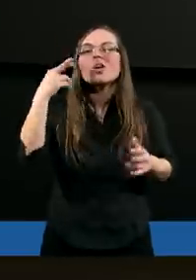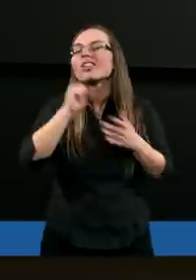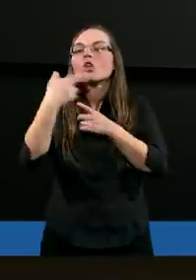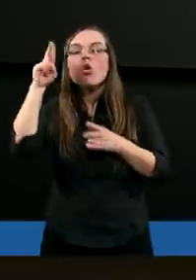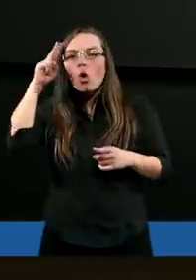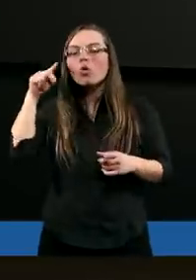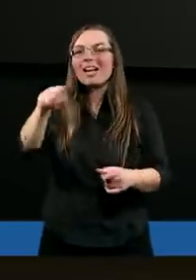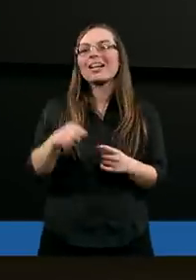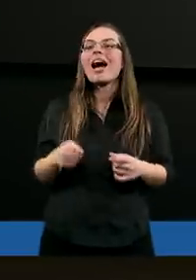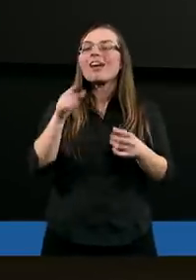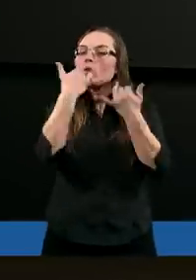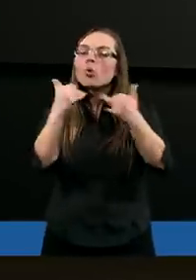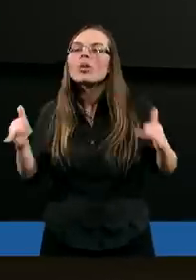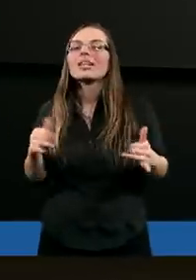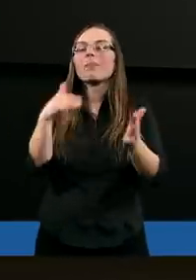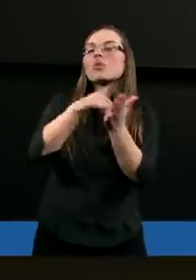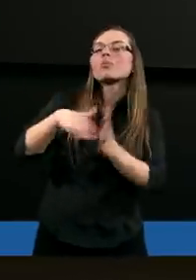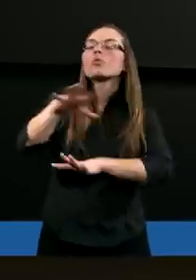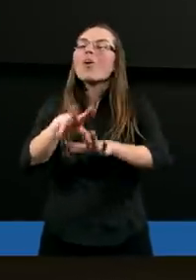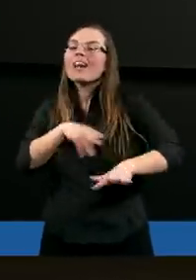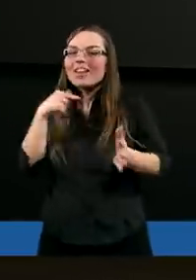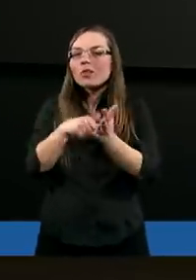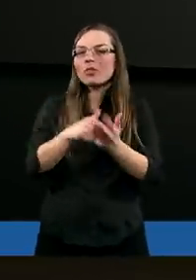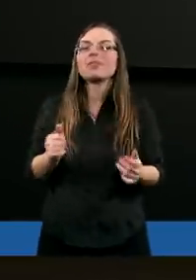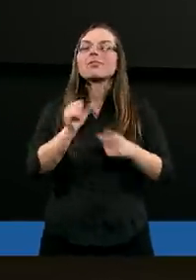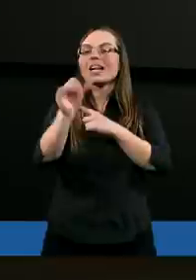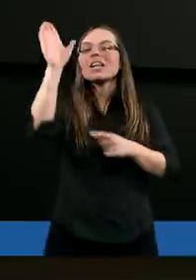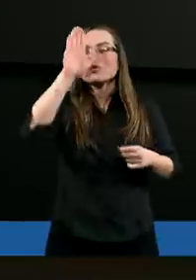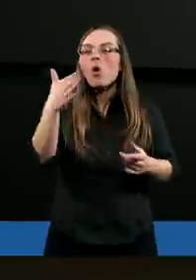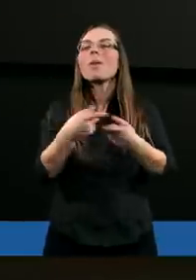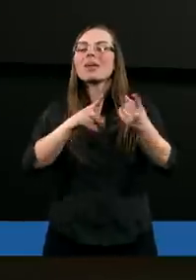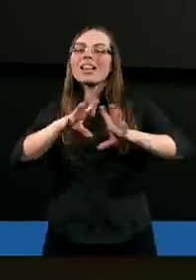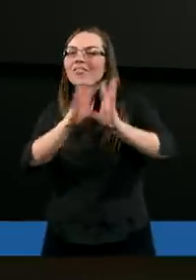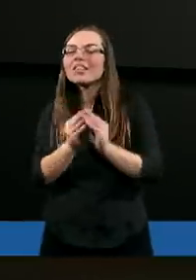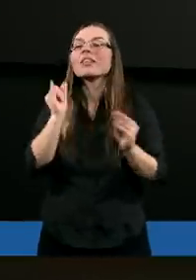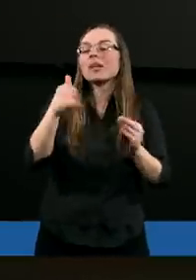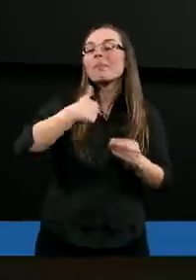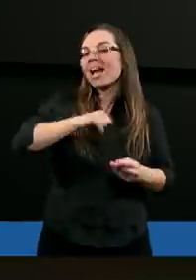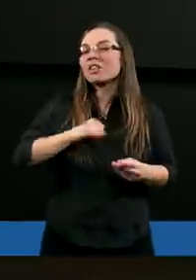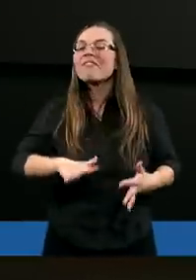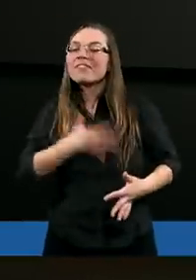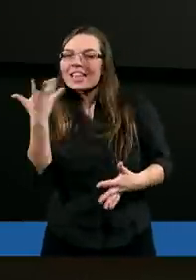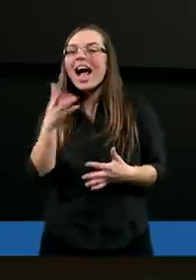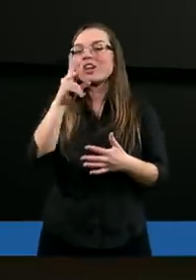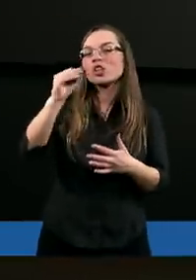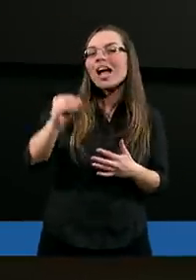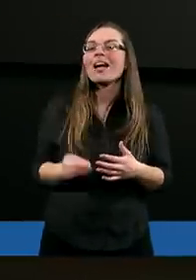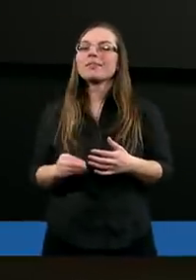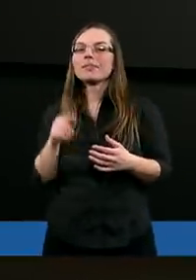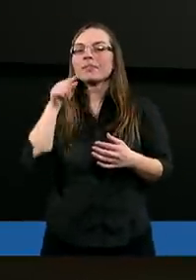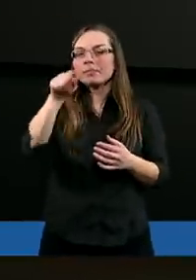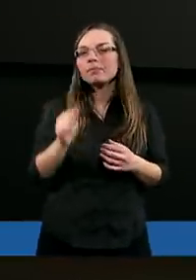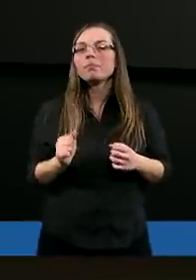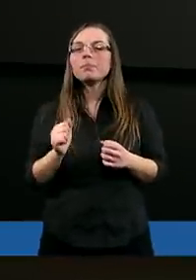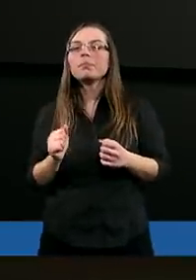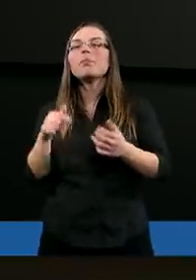nie do pojęcia w rozumieniu osoby Ducha Świętego, który jest Bogiem przede wszystkim. I mi się wydaje, że to jest